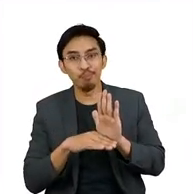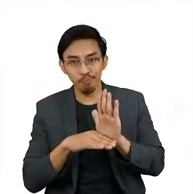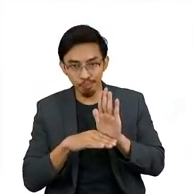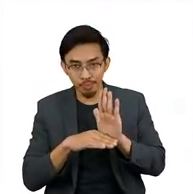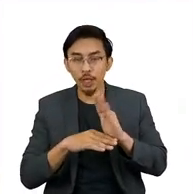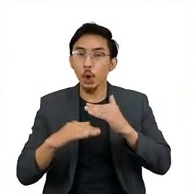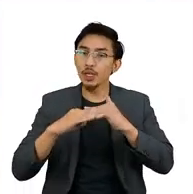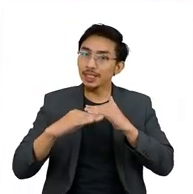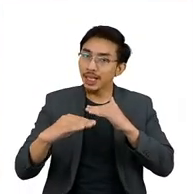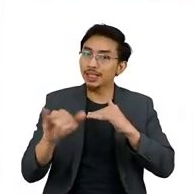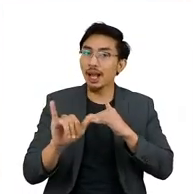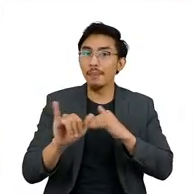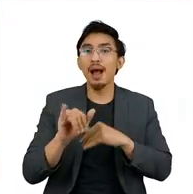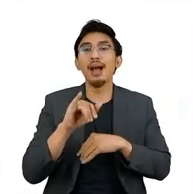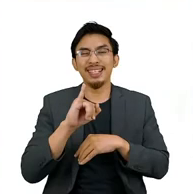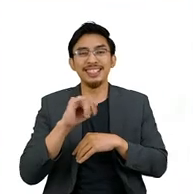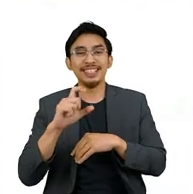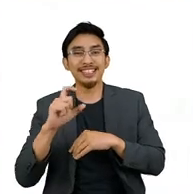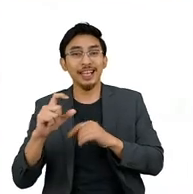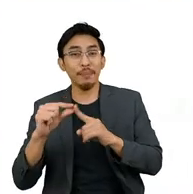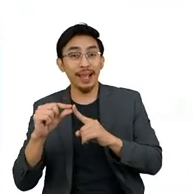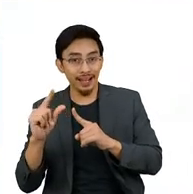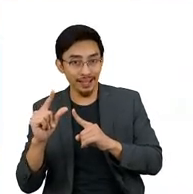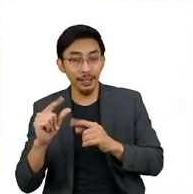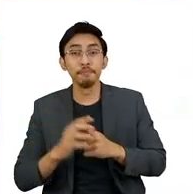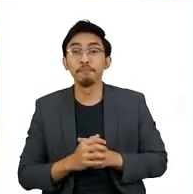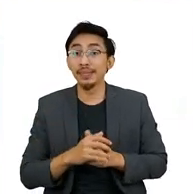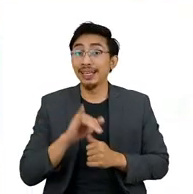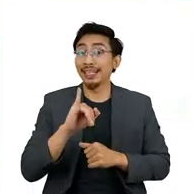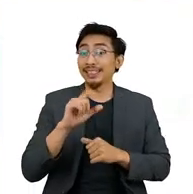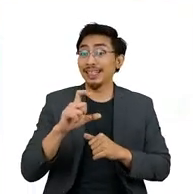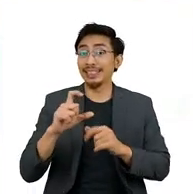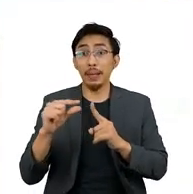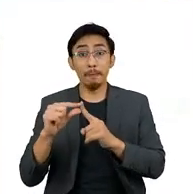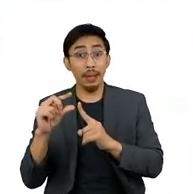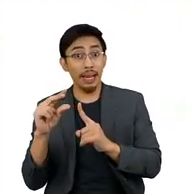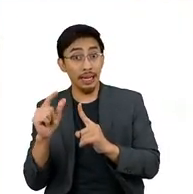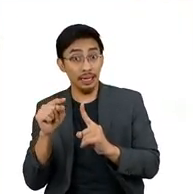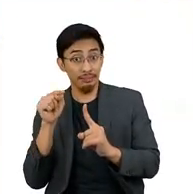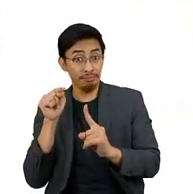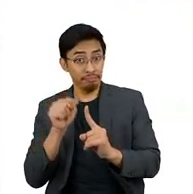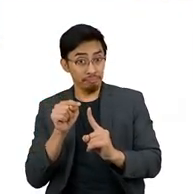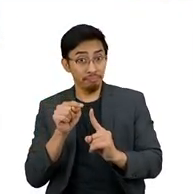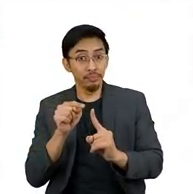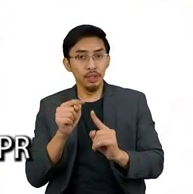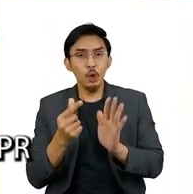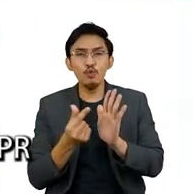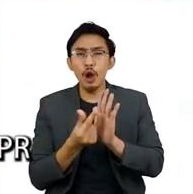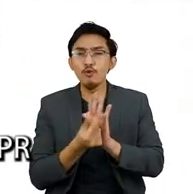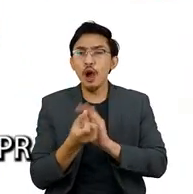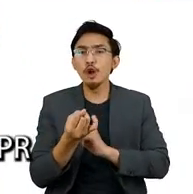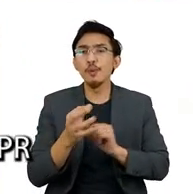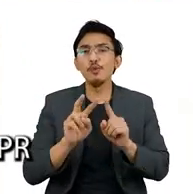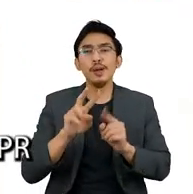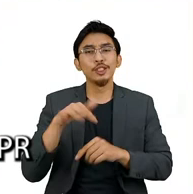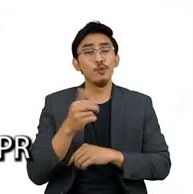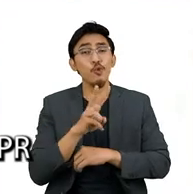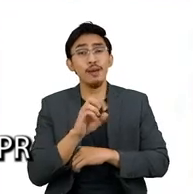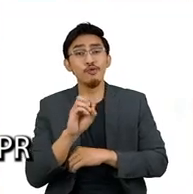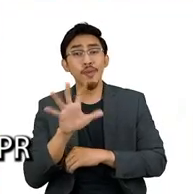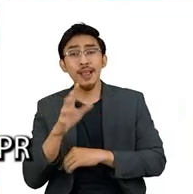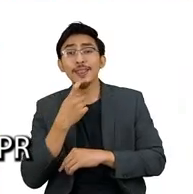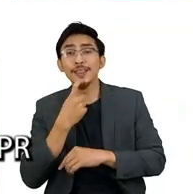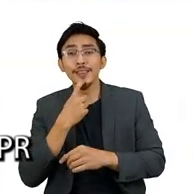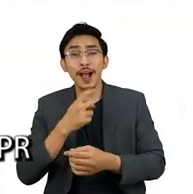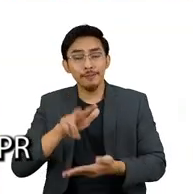nasional yang berlaku dan konsisten dengan ICCPR. Indonesia sendiri sudah meratifikasi ICCPR ke dalam Undang-Undang Nomor